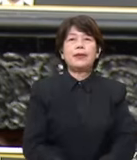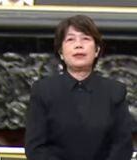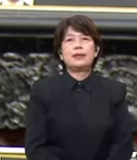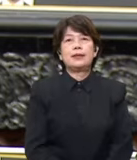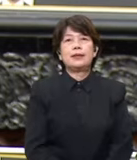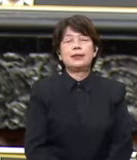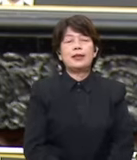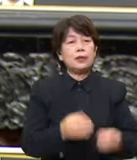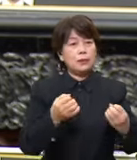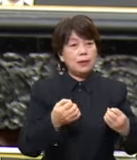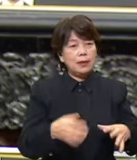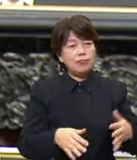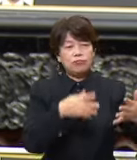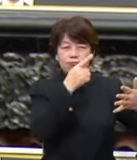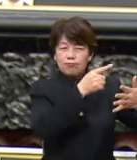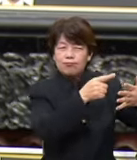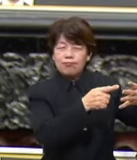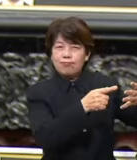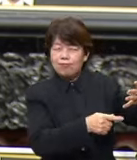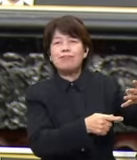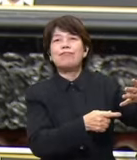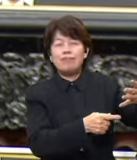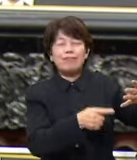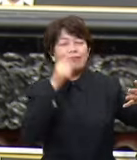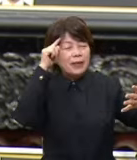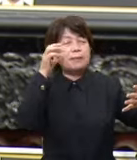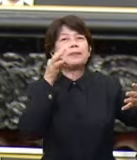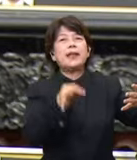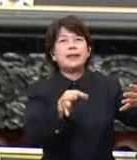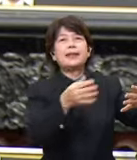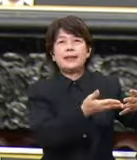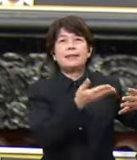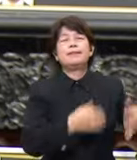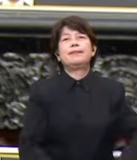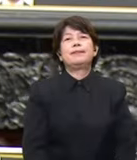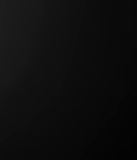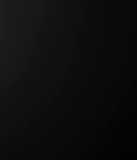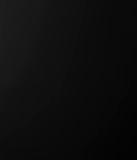menghalusi semua pandangan dan satu keputusan akan dibuat selepas itu. Terima kasih.